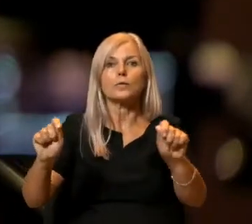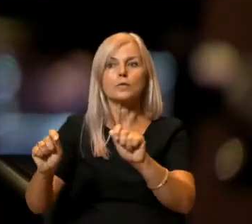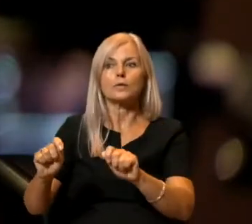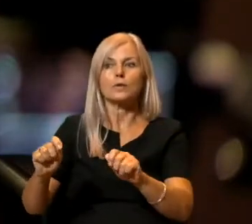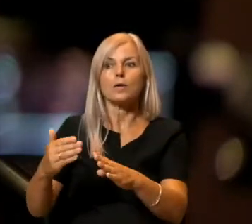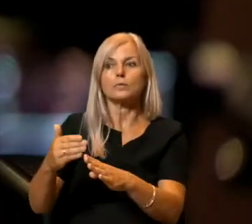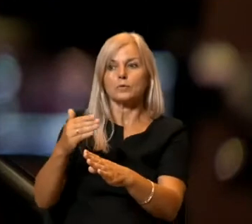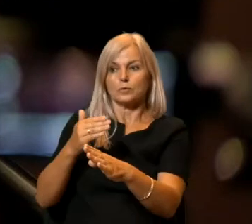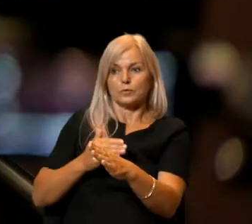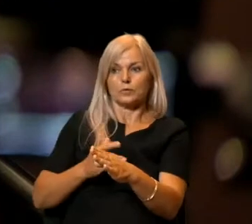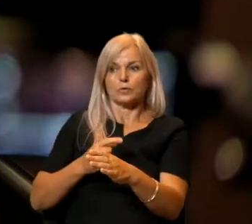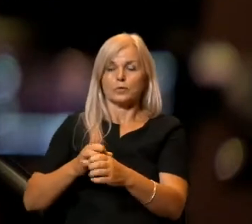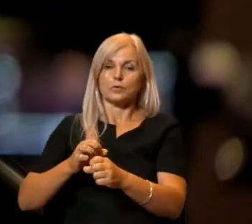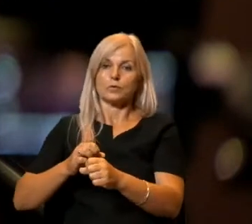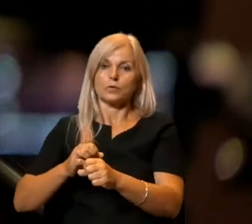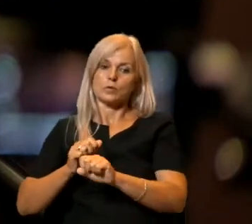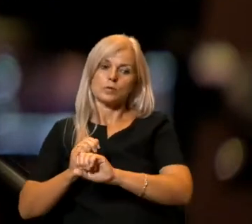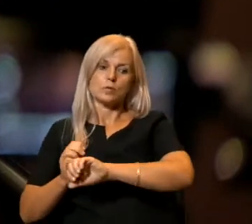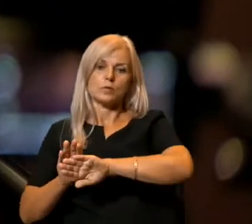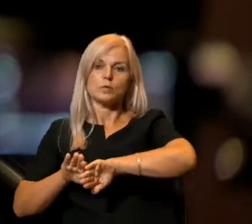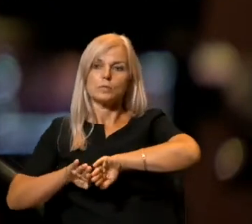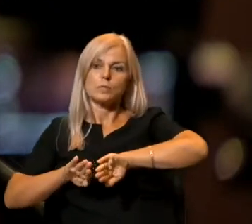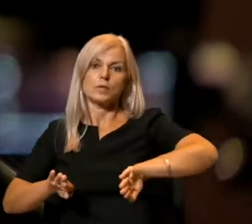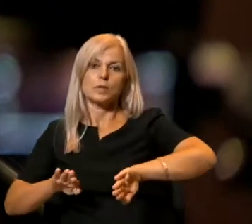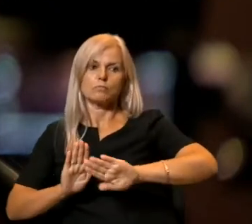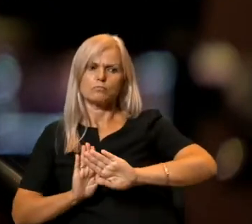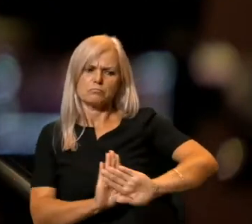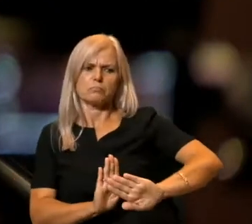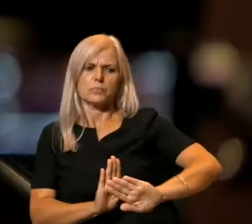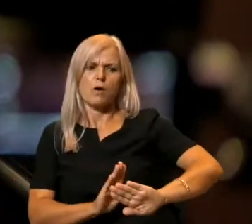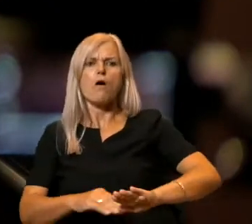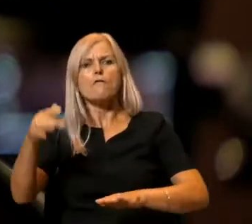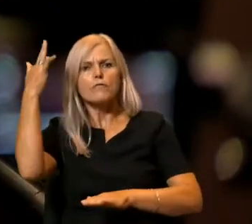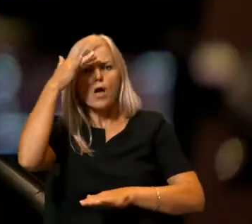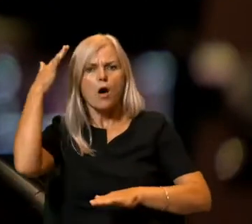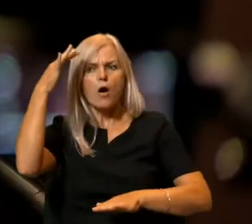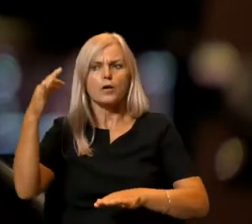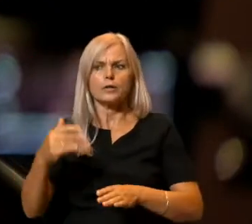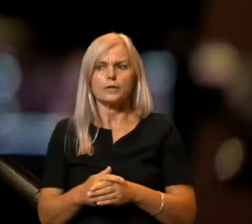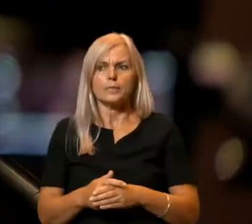przeciwko któremu pan oponuje w swojej teorii. I ostatnie pytanie.